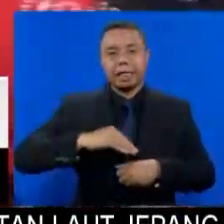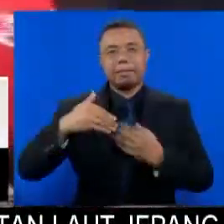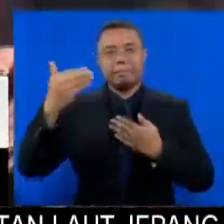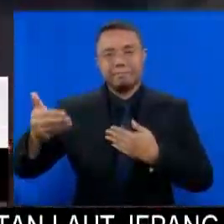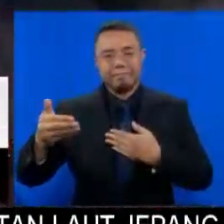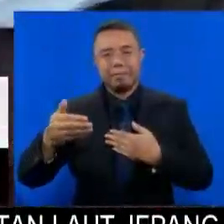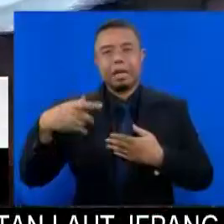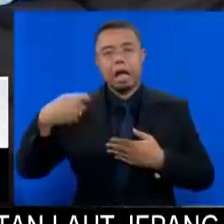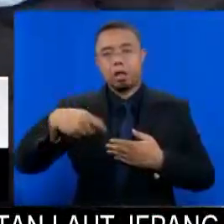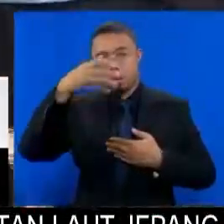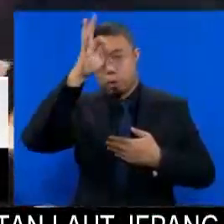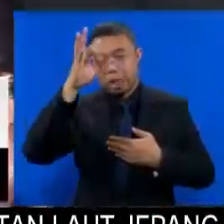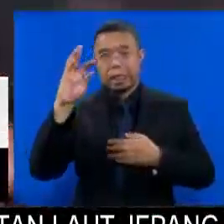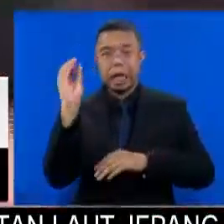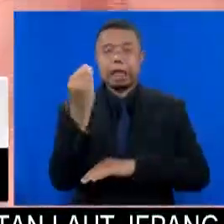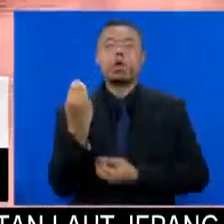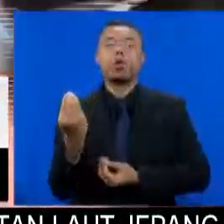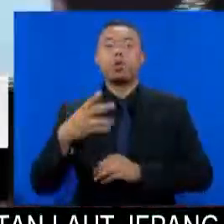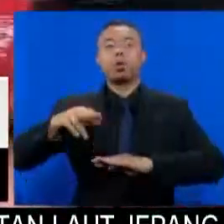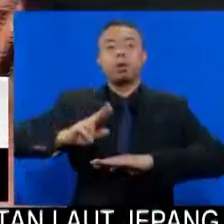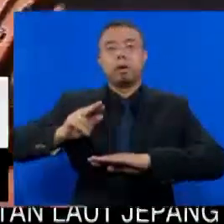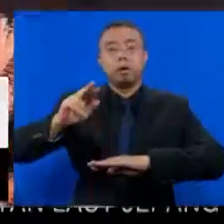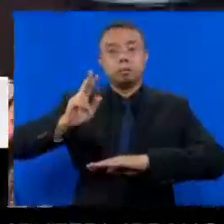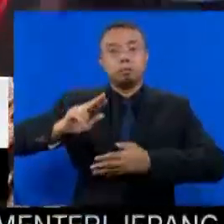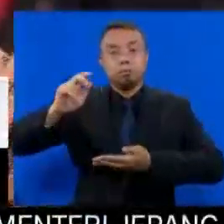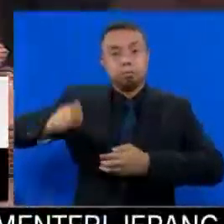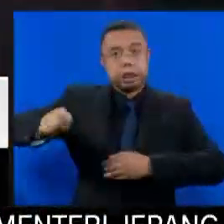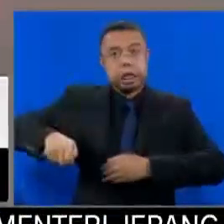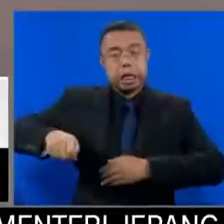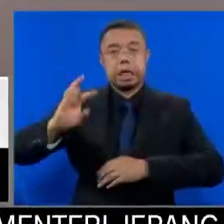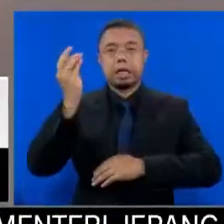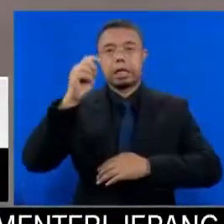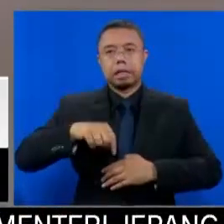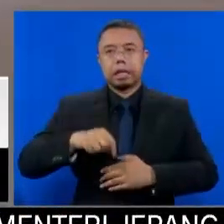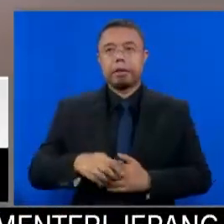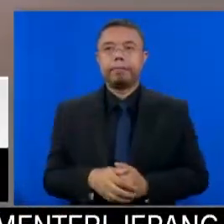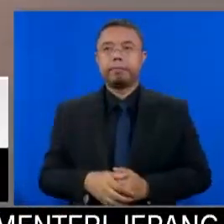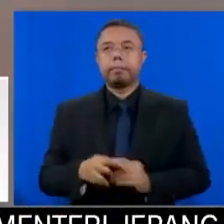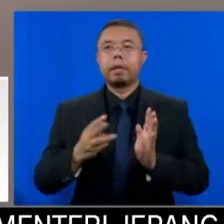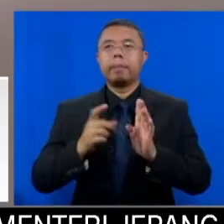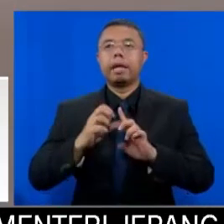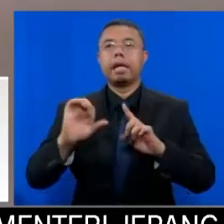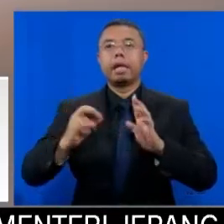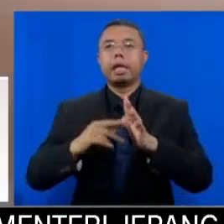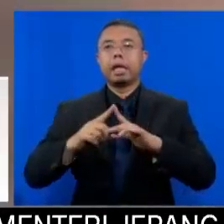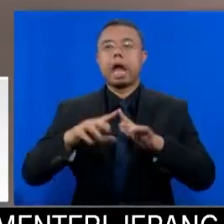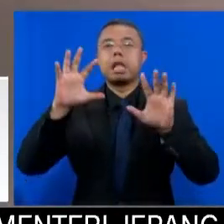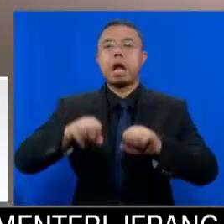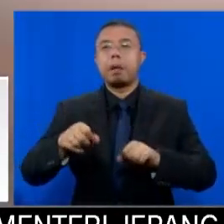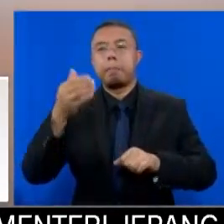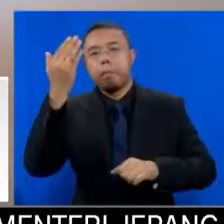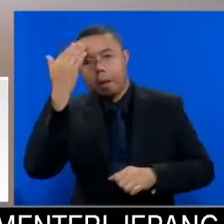Metro Jaya sambil menunggu jadwal persidangan di Pengadilan Negeri Jakarta Selatan. Medina Zain ditahan terkait kasus